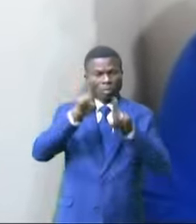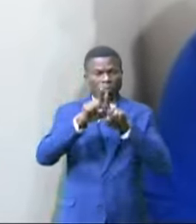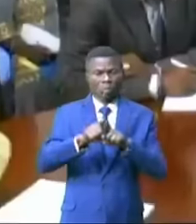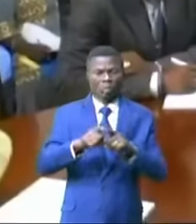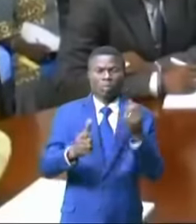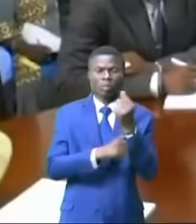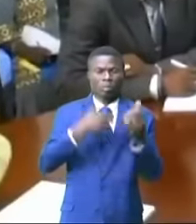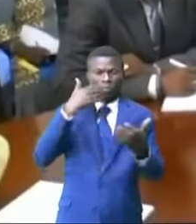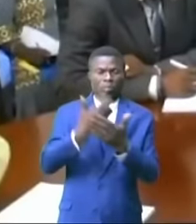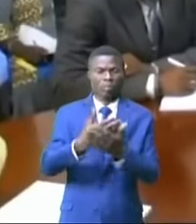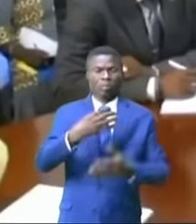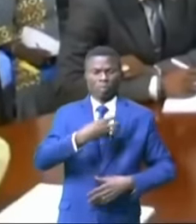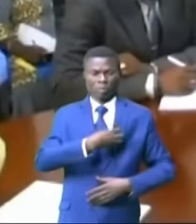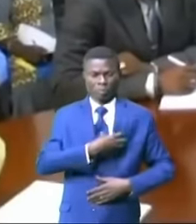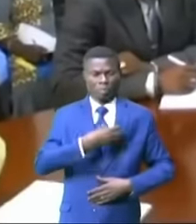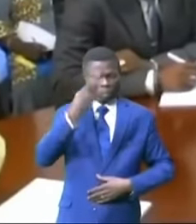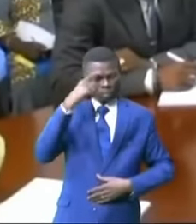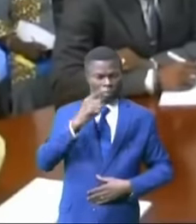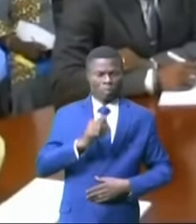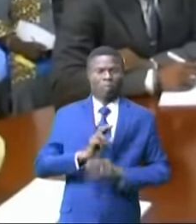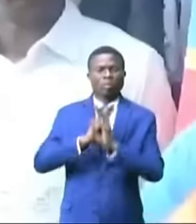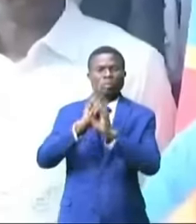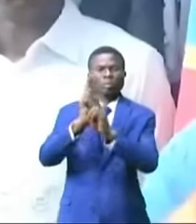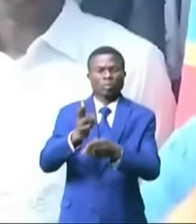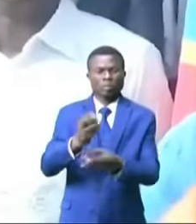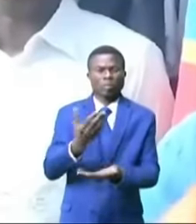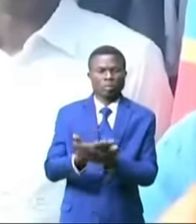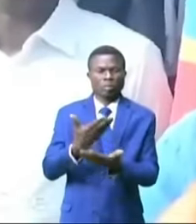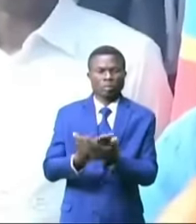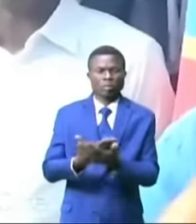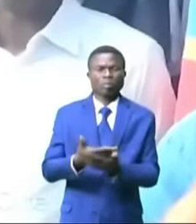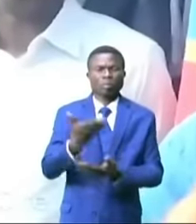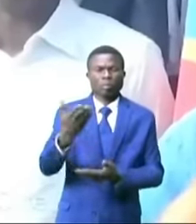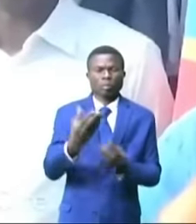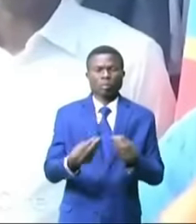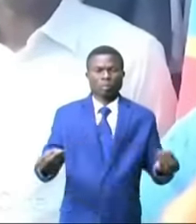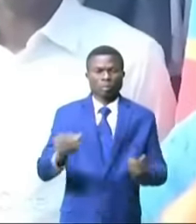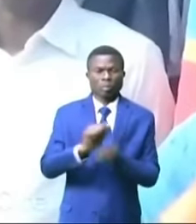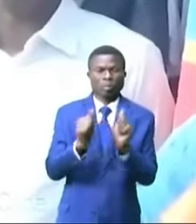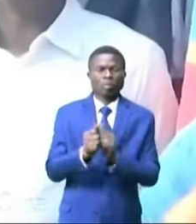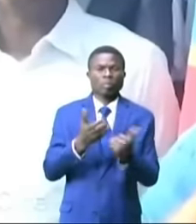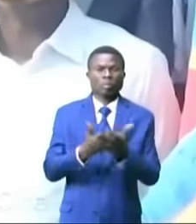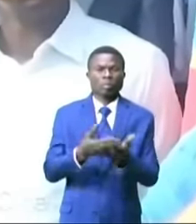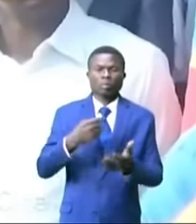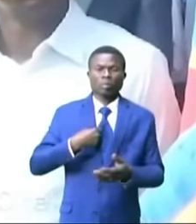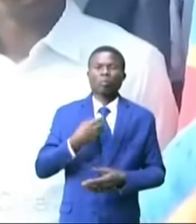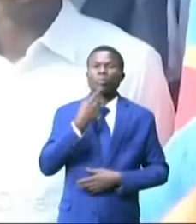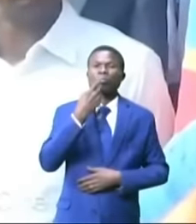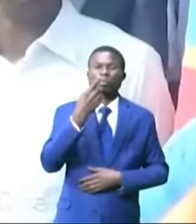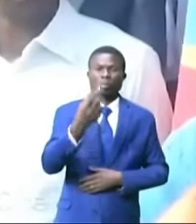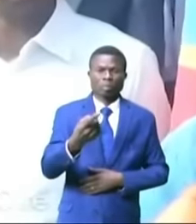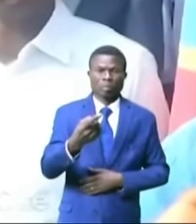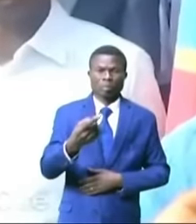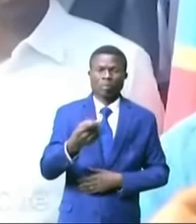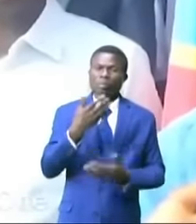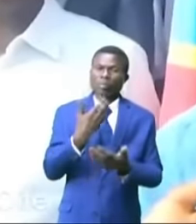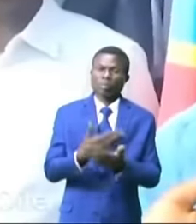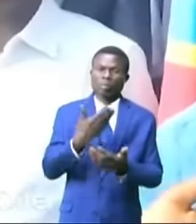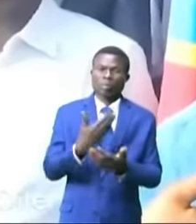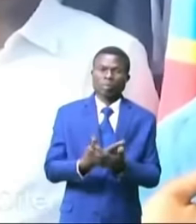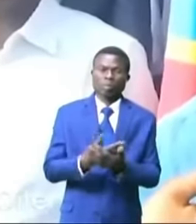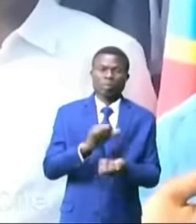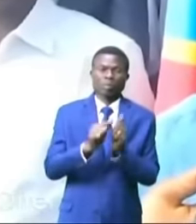partenaires humanitaires pour une réponse efficace. Au vu de cette situation, je déclare l'urgence liée